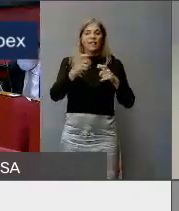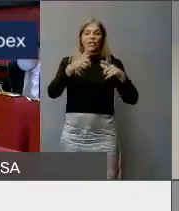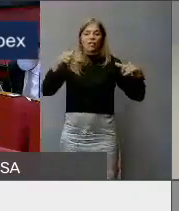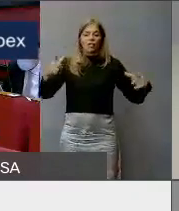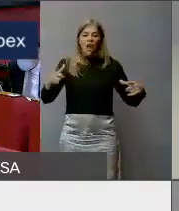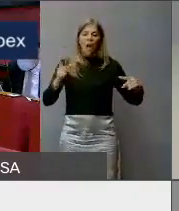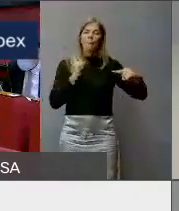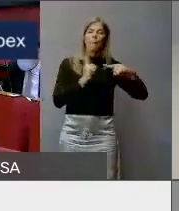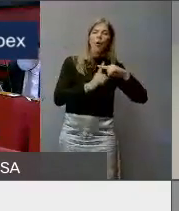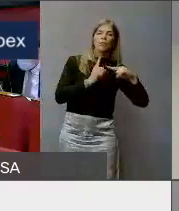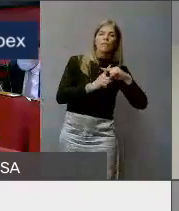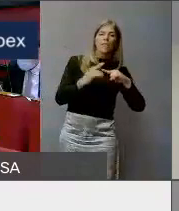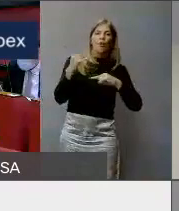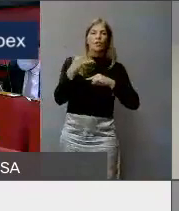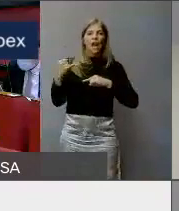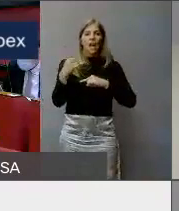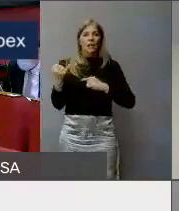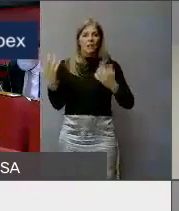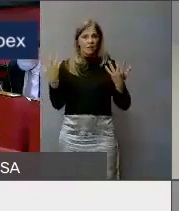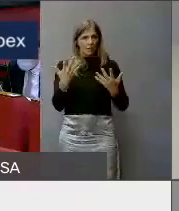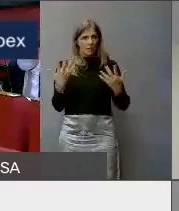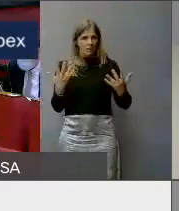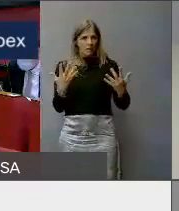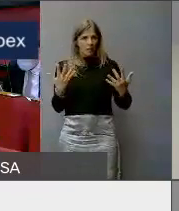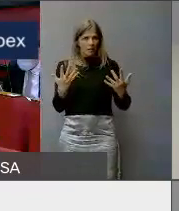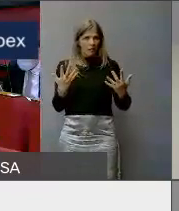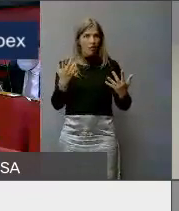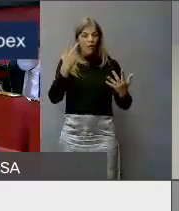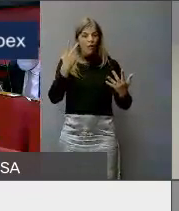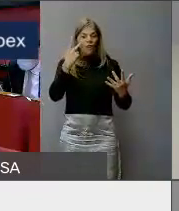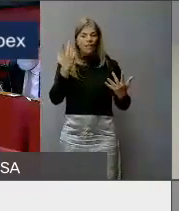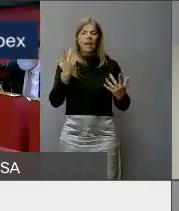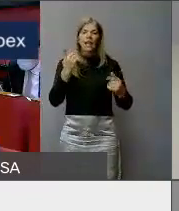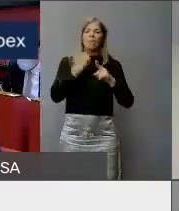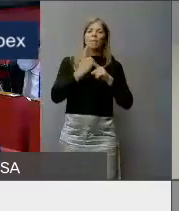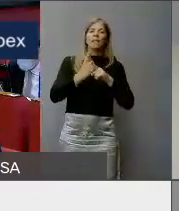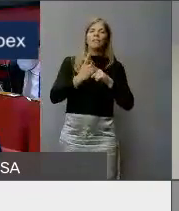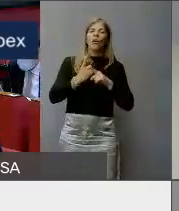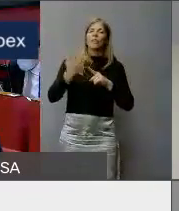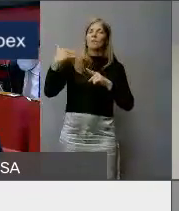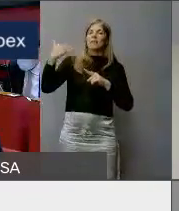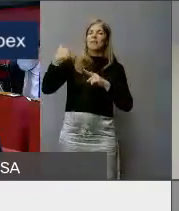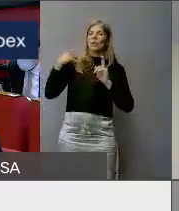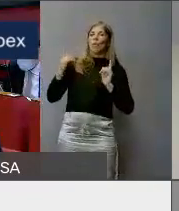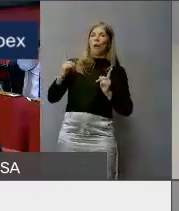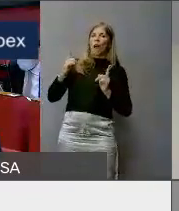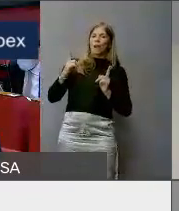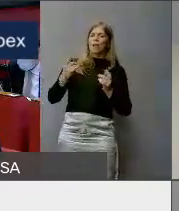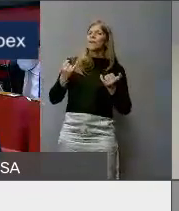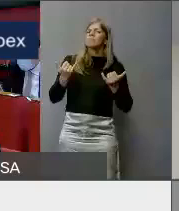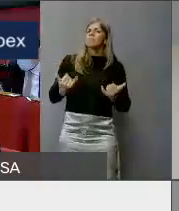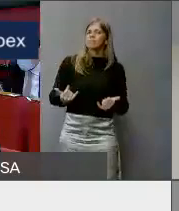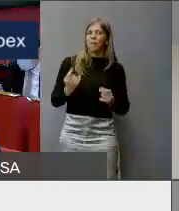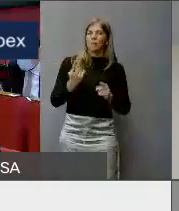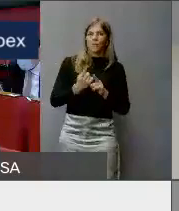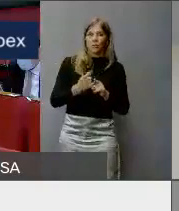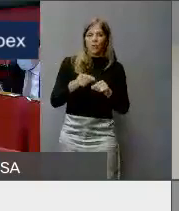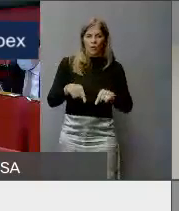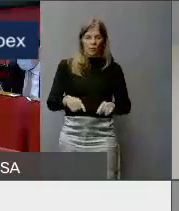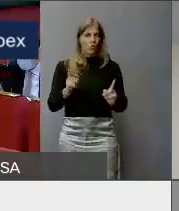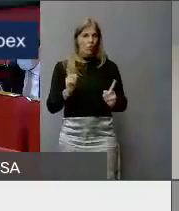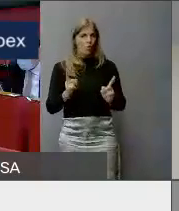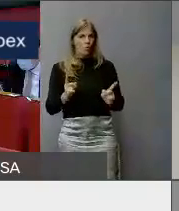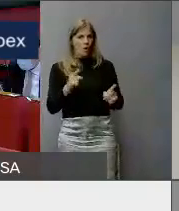fragilità fotografando i vecchi e nuovi bisogni per ripensare ai servizi rendendoli sempre più